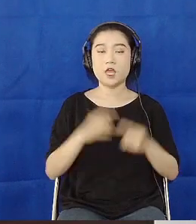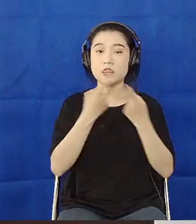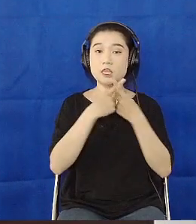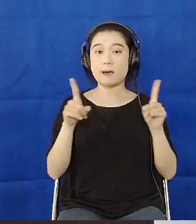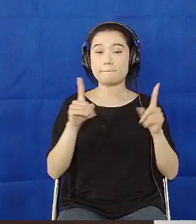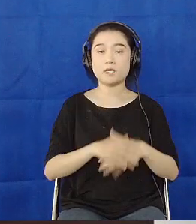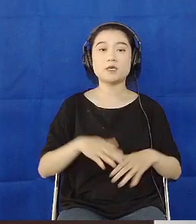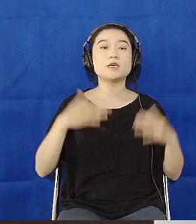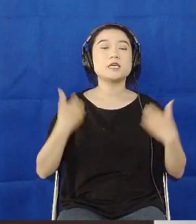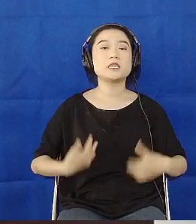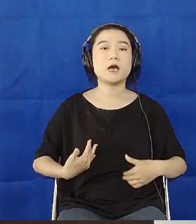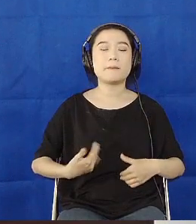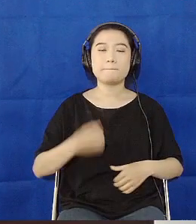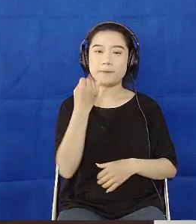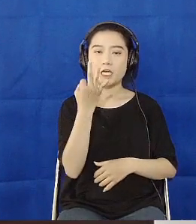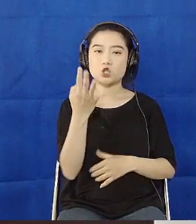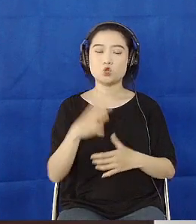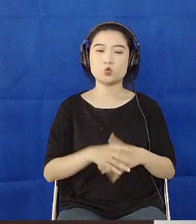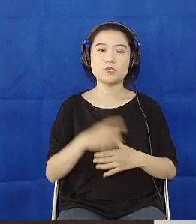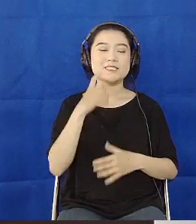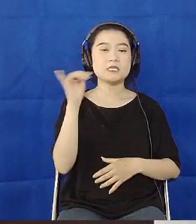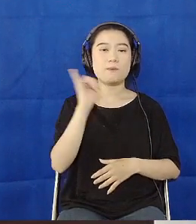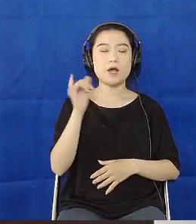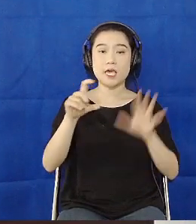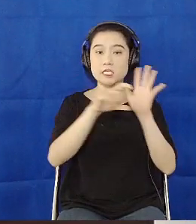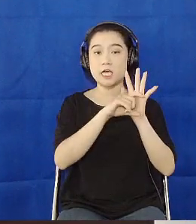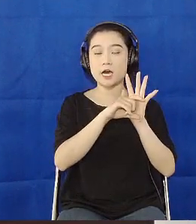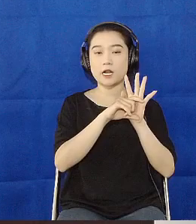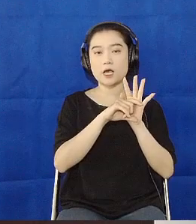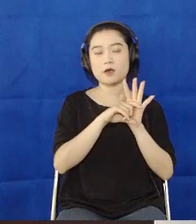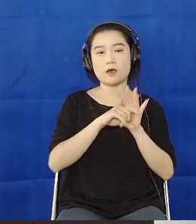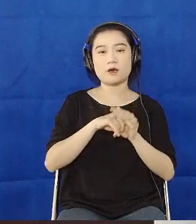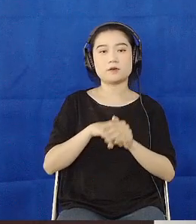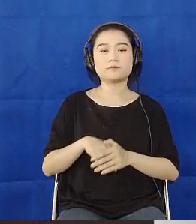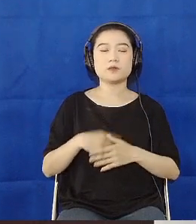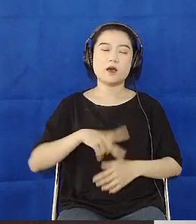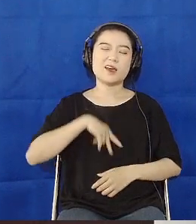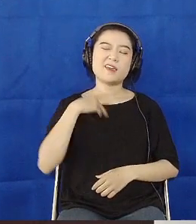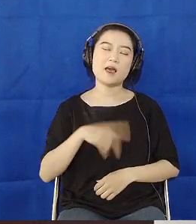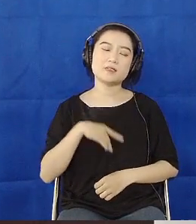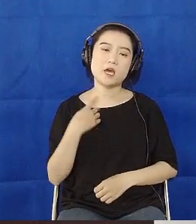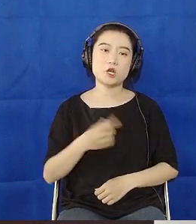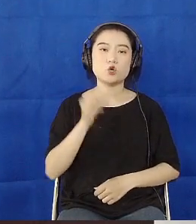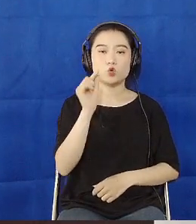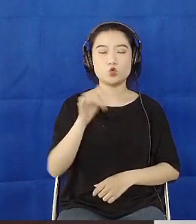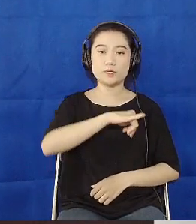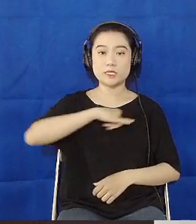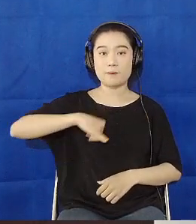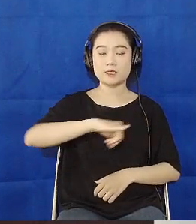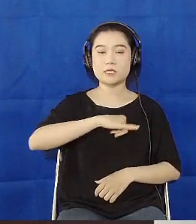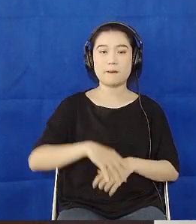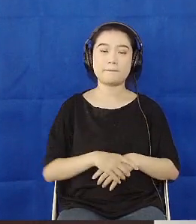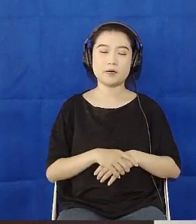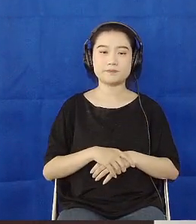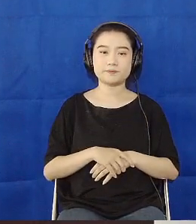kita mengukurnya sebagai cara kita, kerelaan kita untuk bersama-sama,